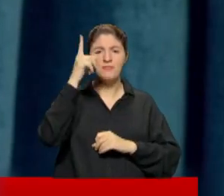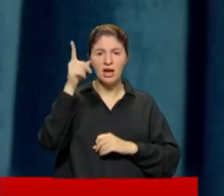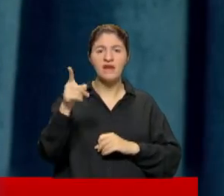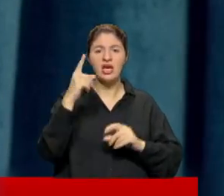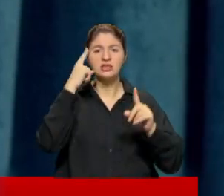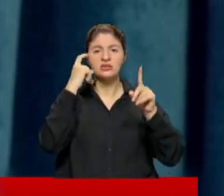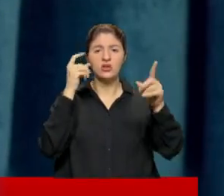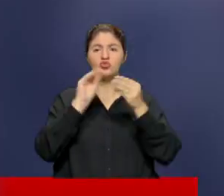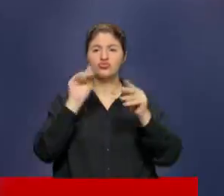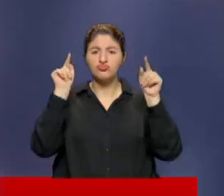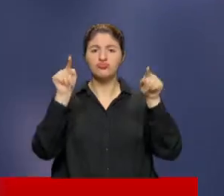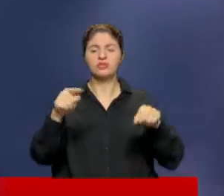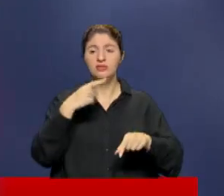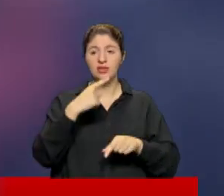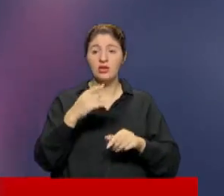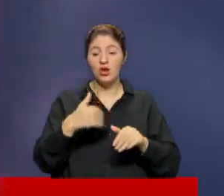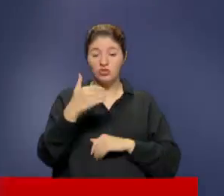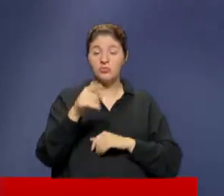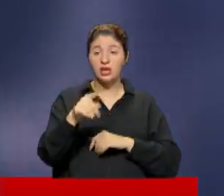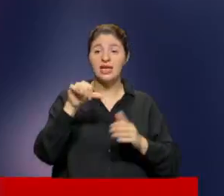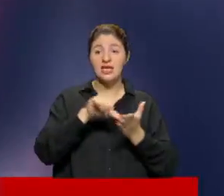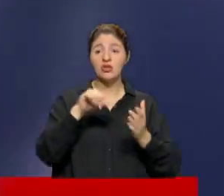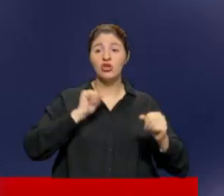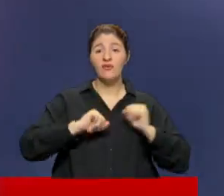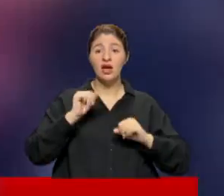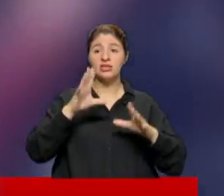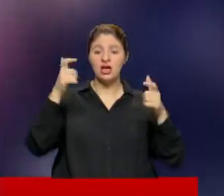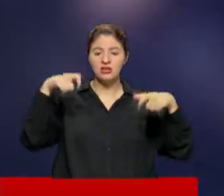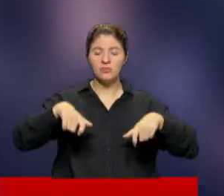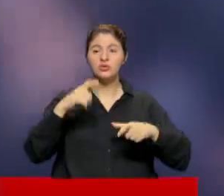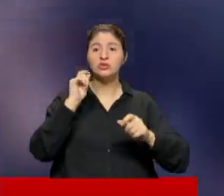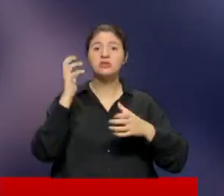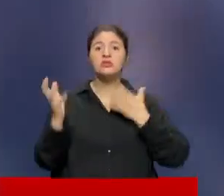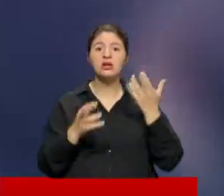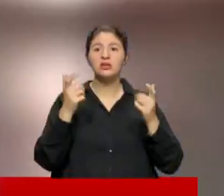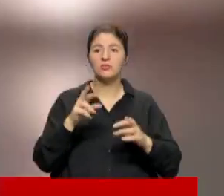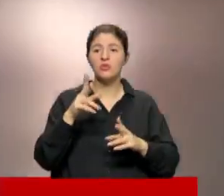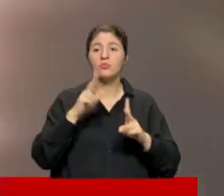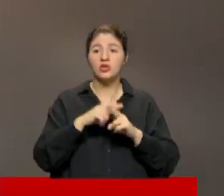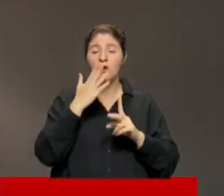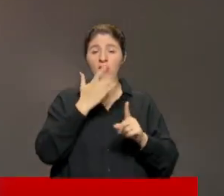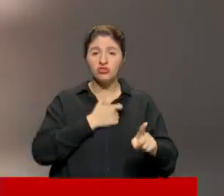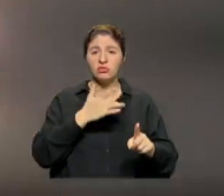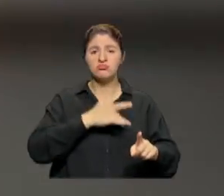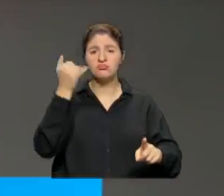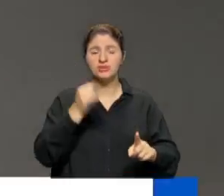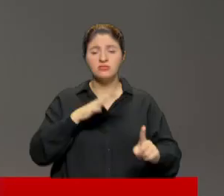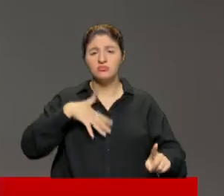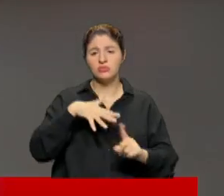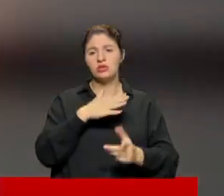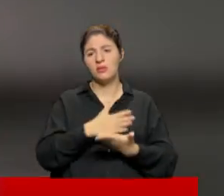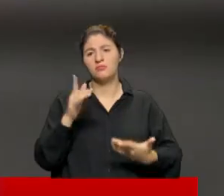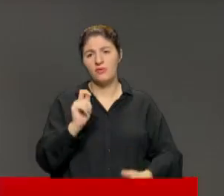Devletleri ve İsrail'i suçladı öte yandan Bu kez İran'da üniversitelerin kampüsleri yangın yerine döndü polis öğrencilere de acımasız müdahalesini